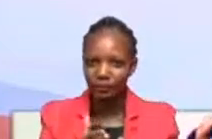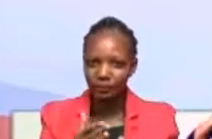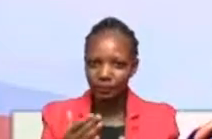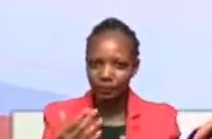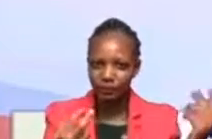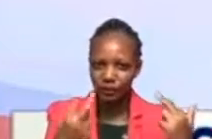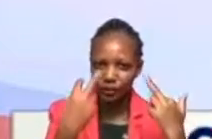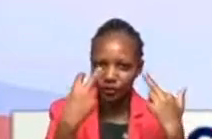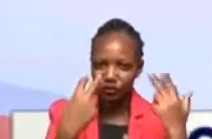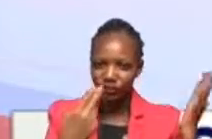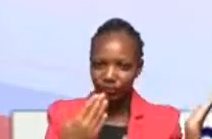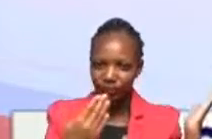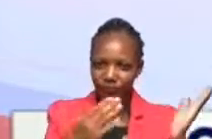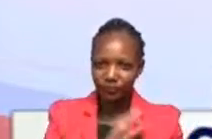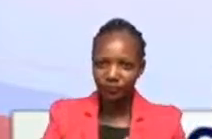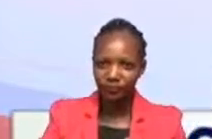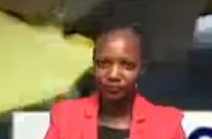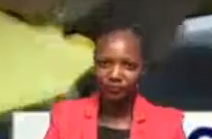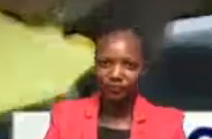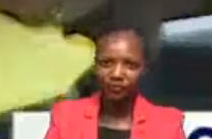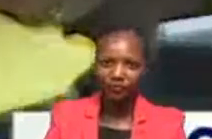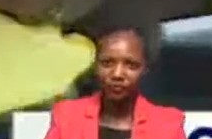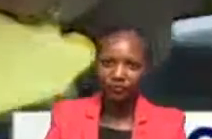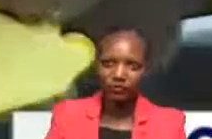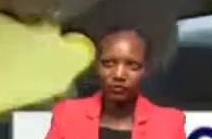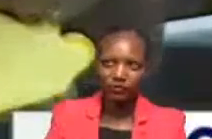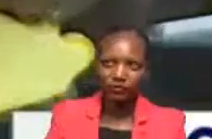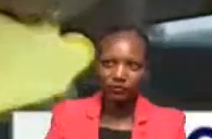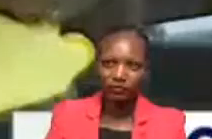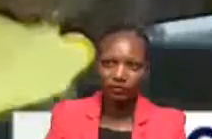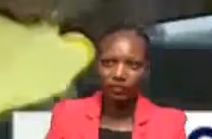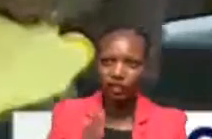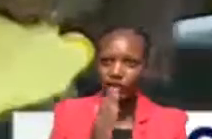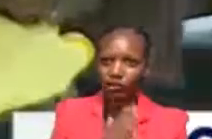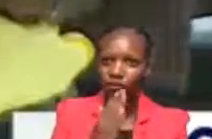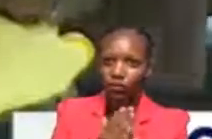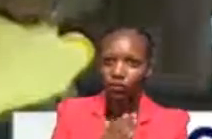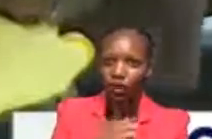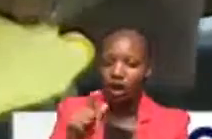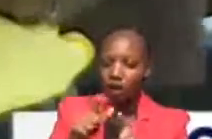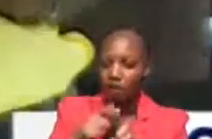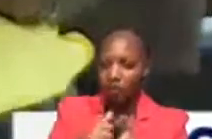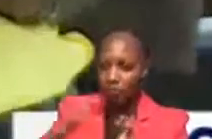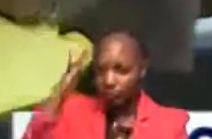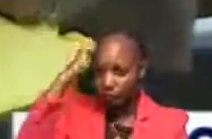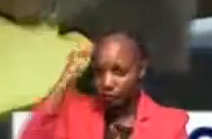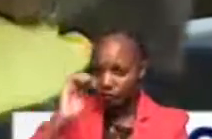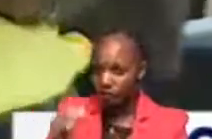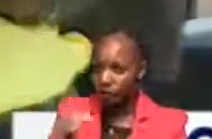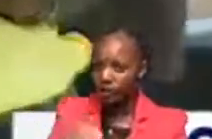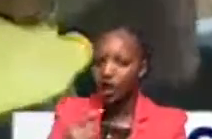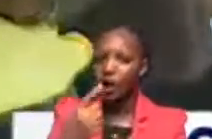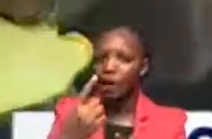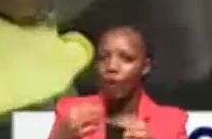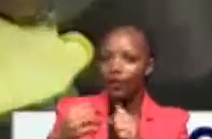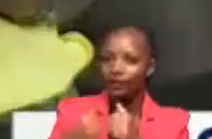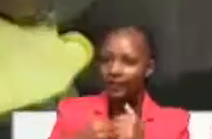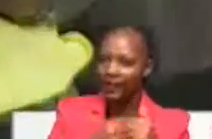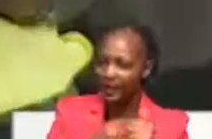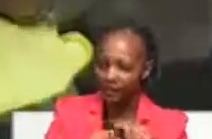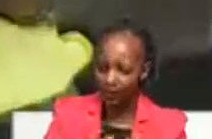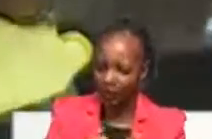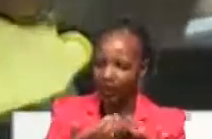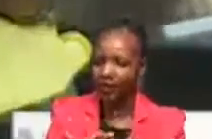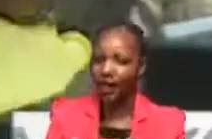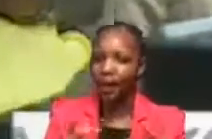mji wa Eldoret. Naam, kutoka kaunti ya Uasin Gishu, mojawapo wa changamoto ambayo imeweza kushuhudiwa